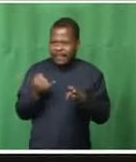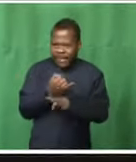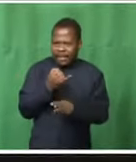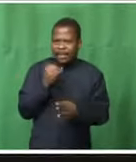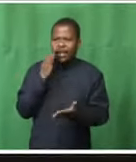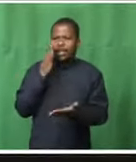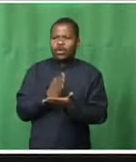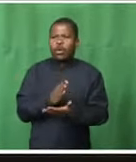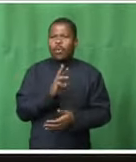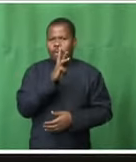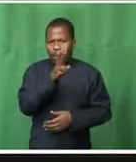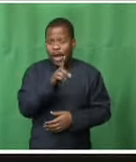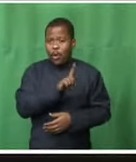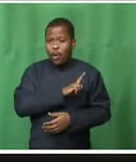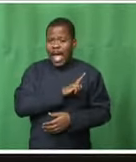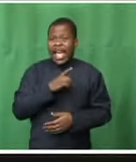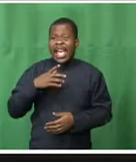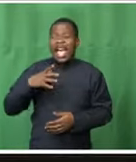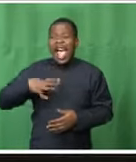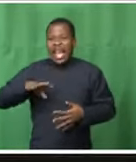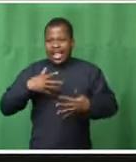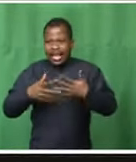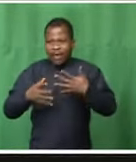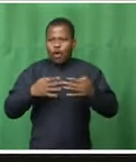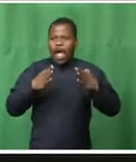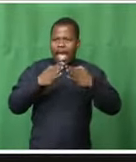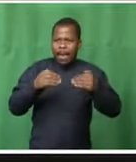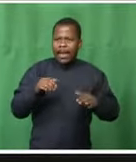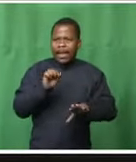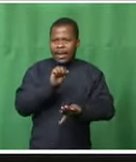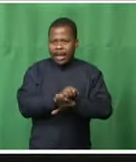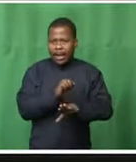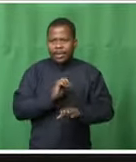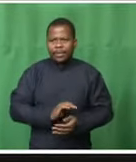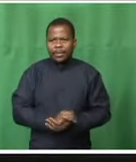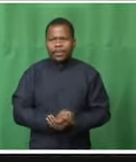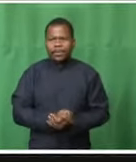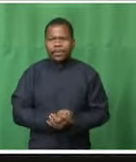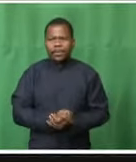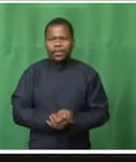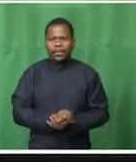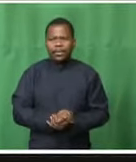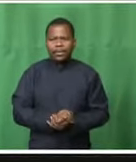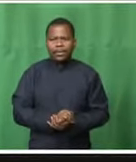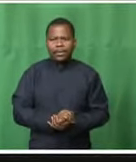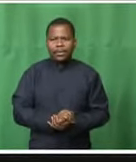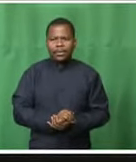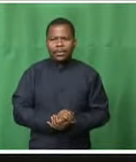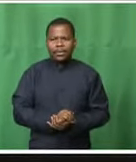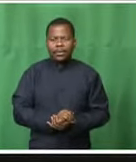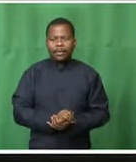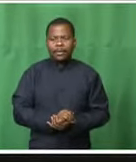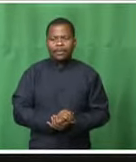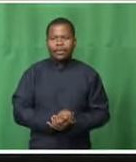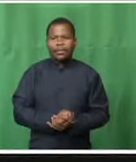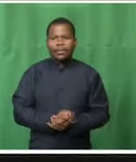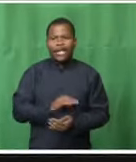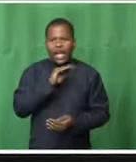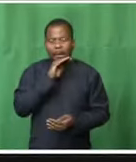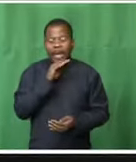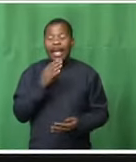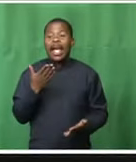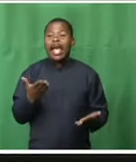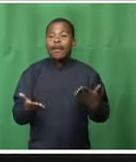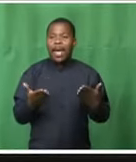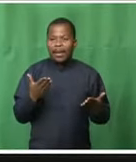wendela different nengakhulu kungenzeka ukusenda lo mlayedo ngengathi kuthembe kwakho kulolo lomsendela lomlayedo ngekuthi nangithi